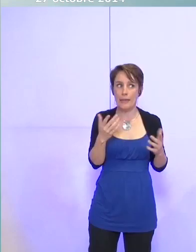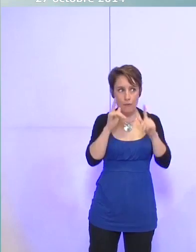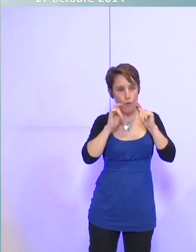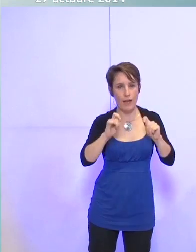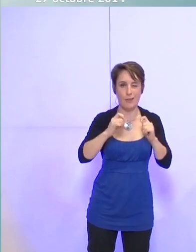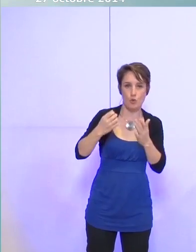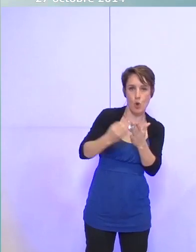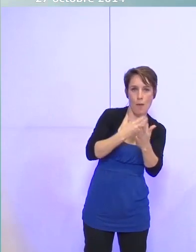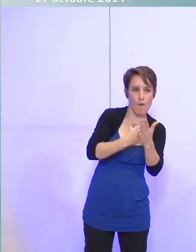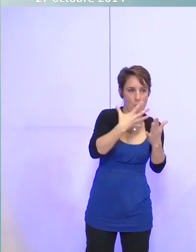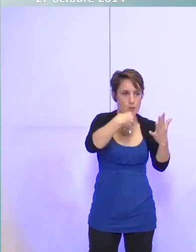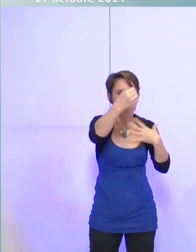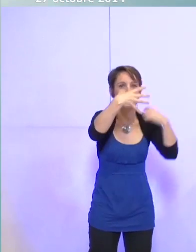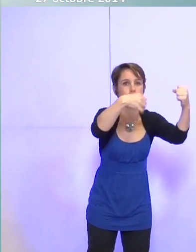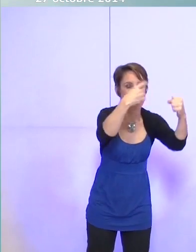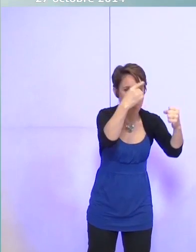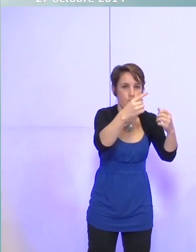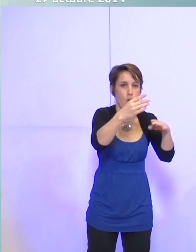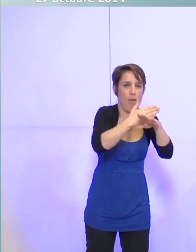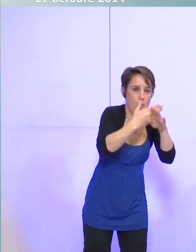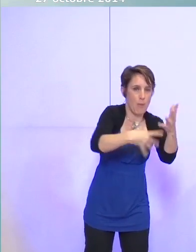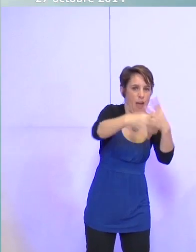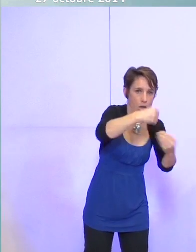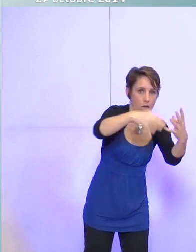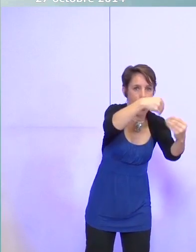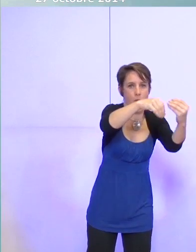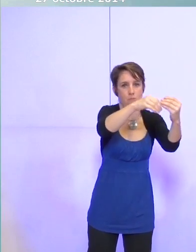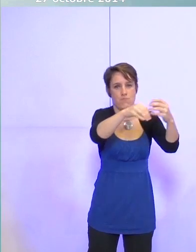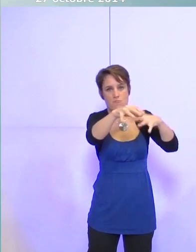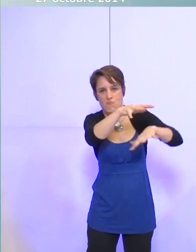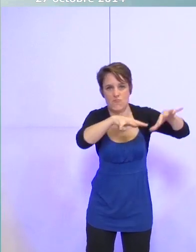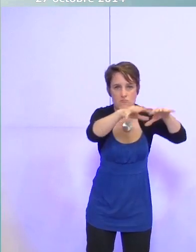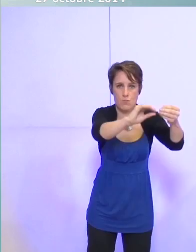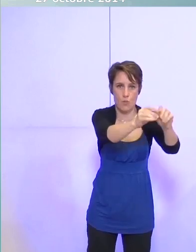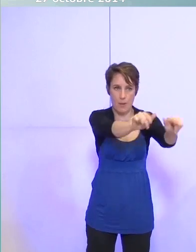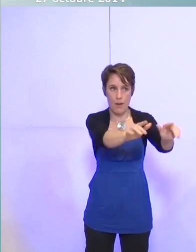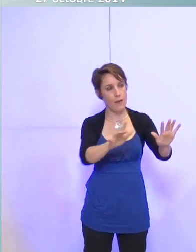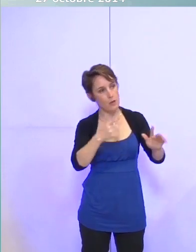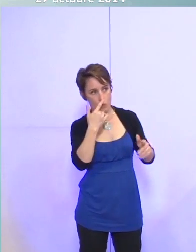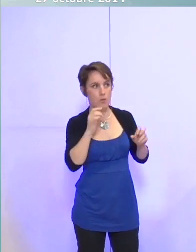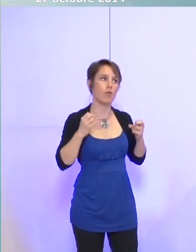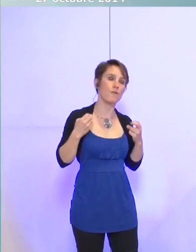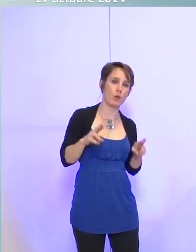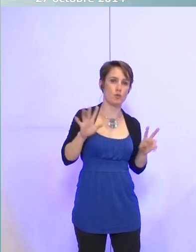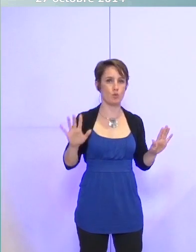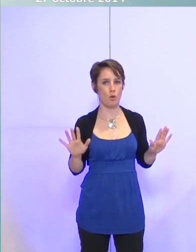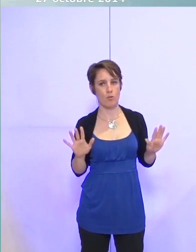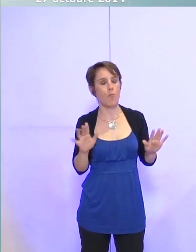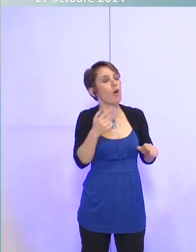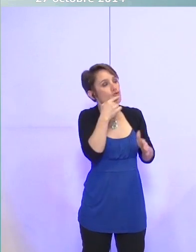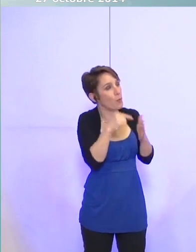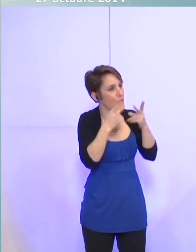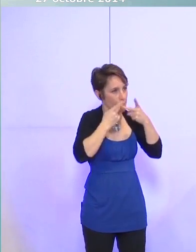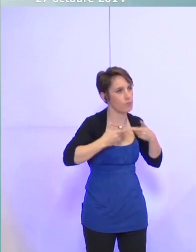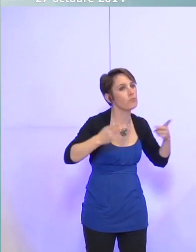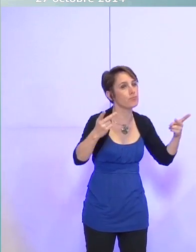Ça va de la hauteur des trottoirs au niveau d'éclairage que l'on peut trouver. Donc je voudrais quand même être sûr, ça va sans dire, mais c'est mieux en le disant, et